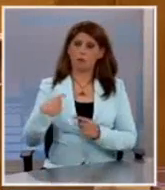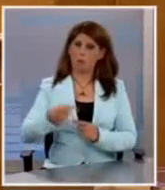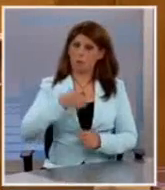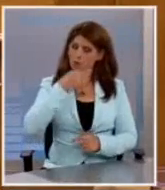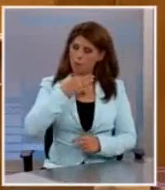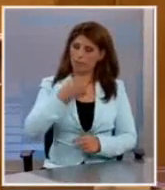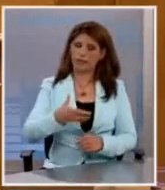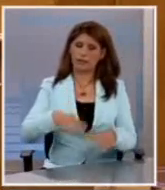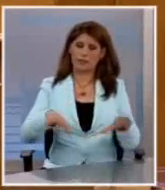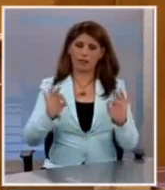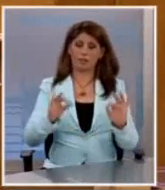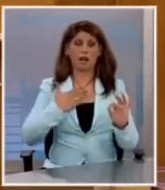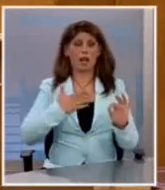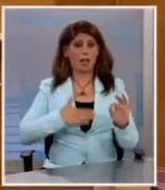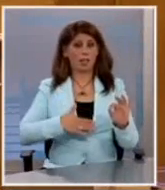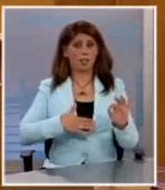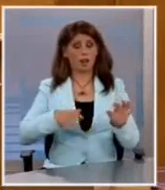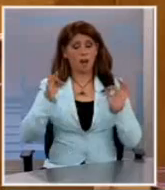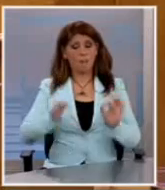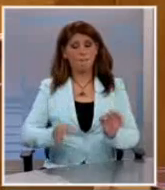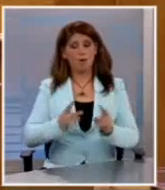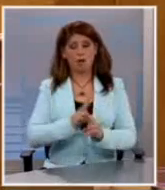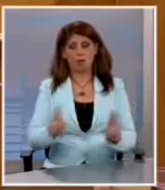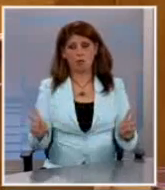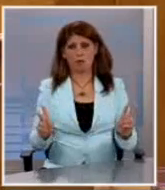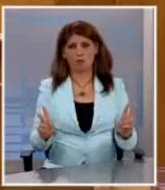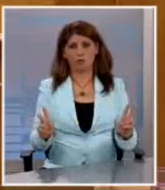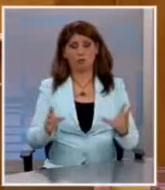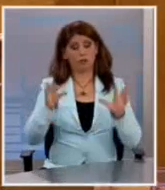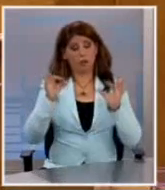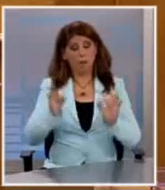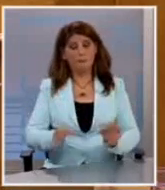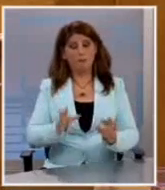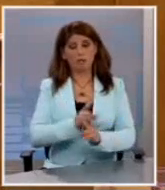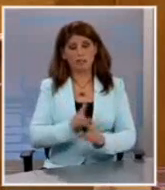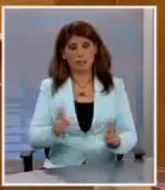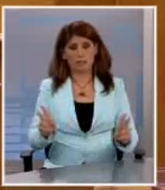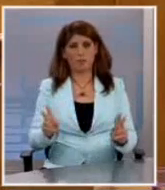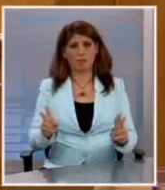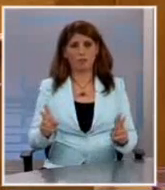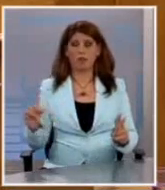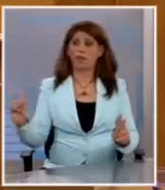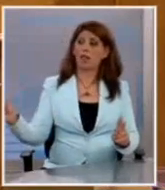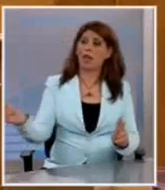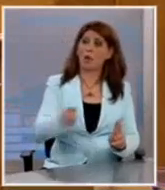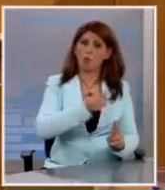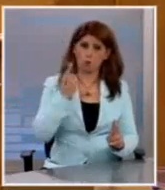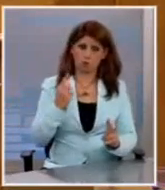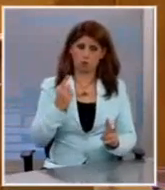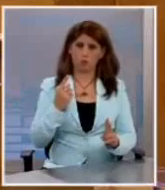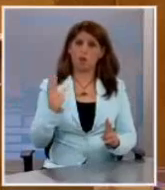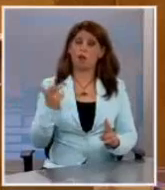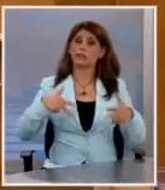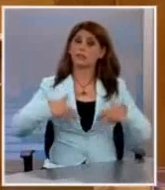μιλητή. Αλλά θέλω να είναι απόλυτα σαφές. Να είναι απόλυτα σαφές προς όλες και όλους ότι